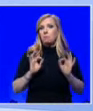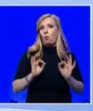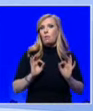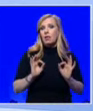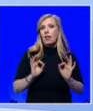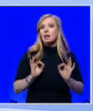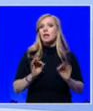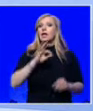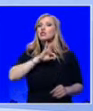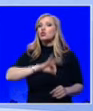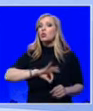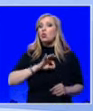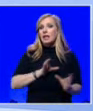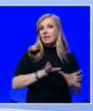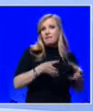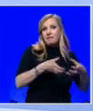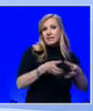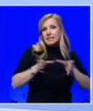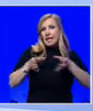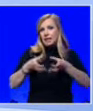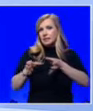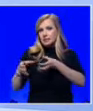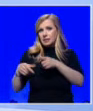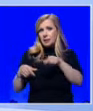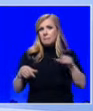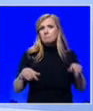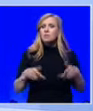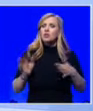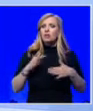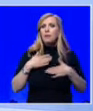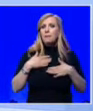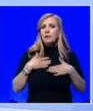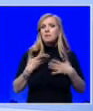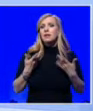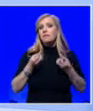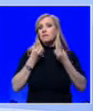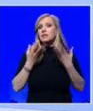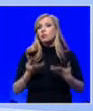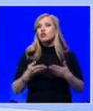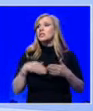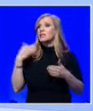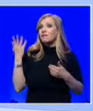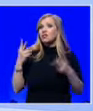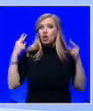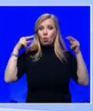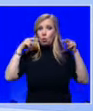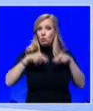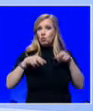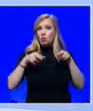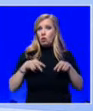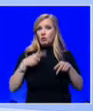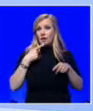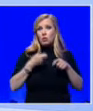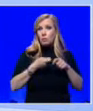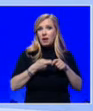определяне на изборния резултат в секционните избирателни комисии, все пак ще има някаква възможност за външен контрол за това, което